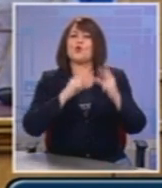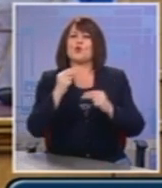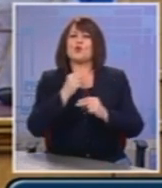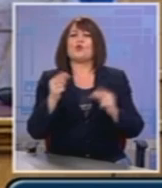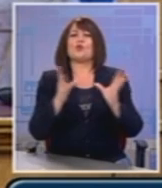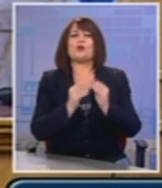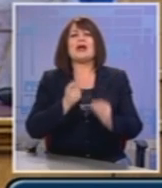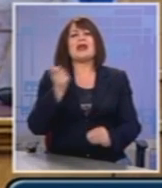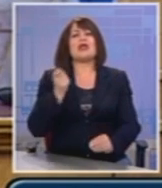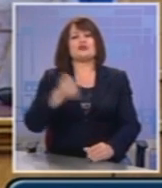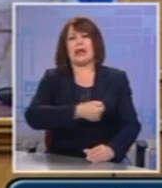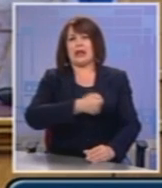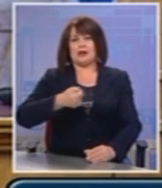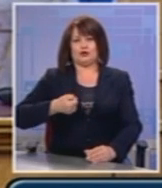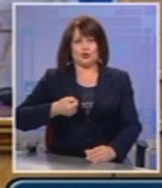χρέος και τη